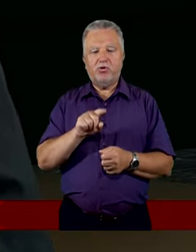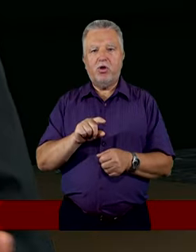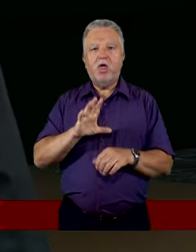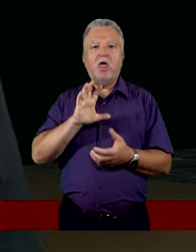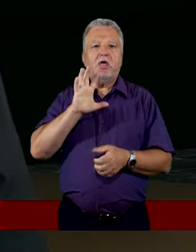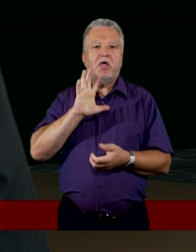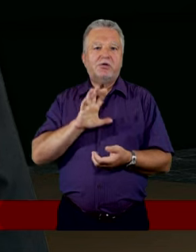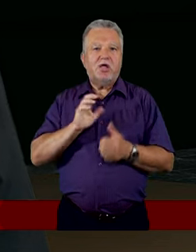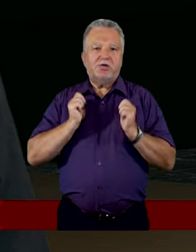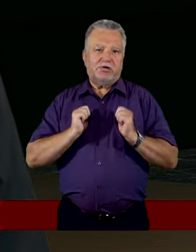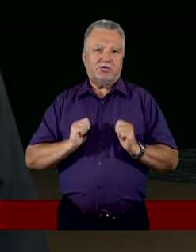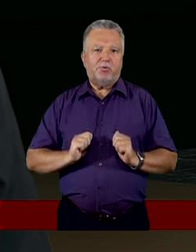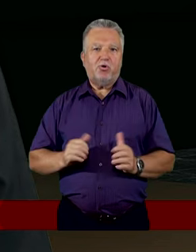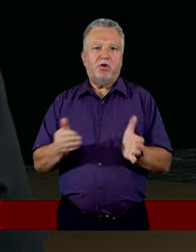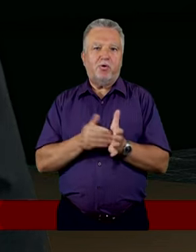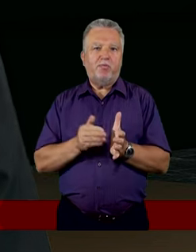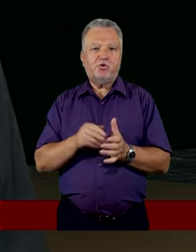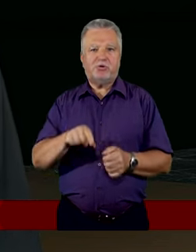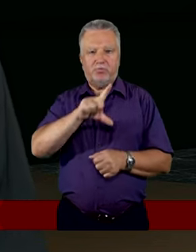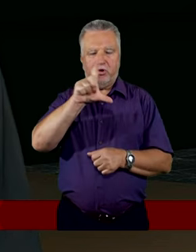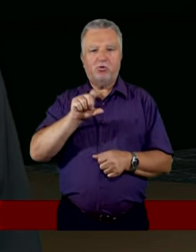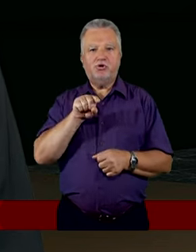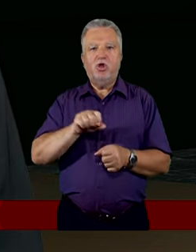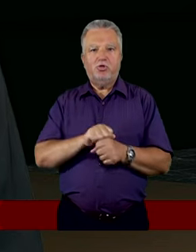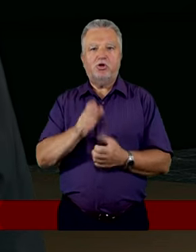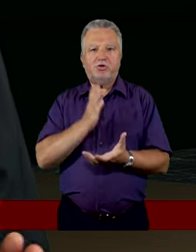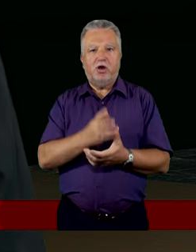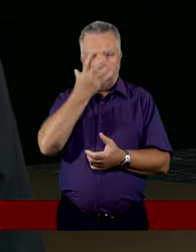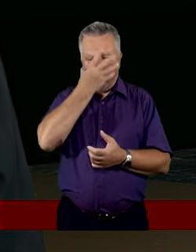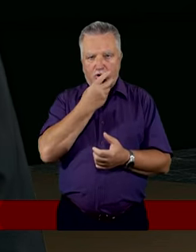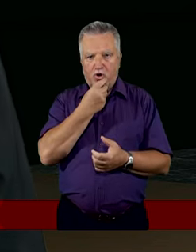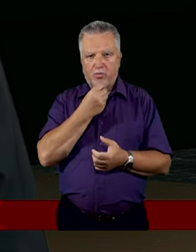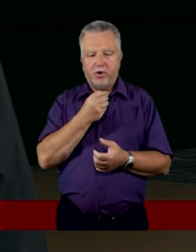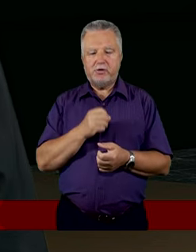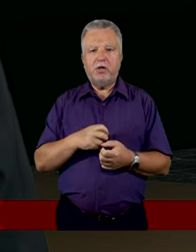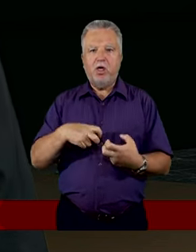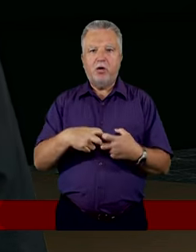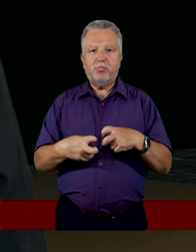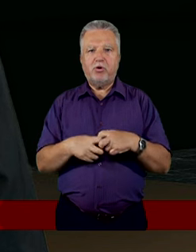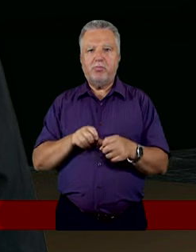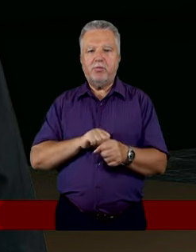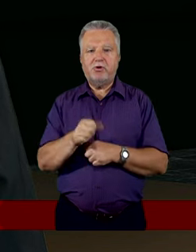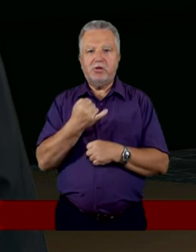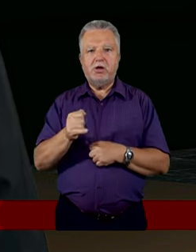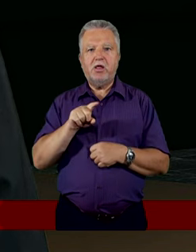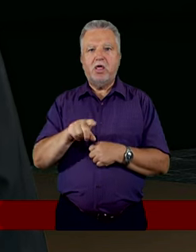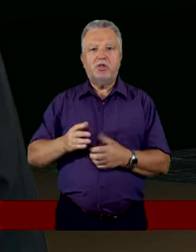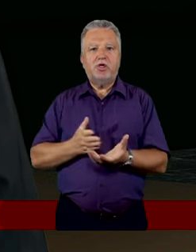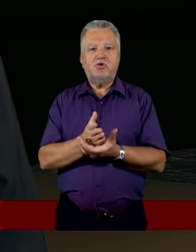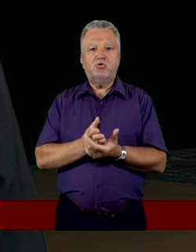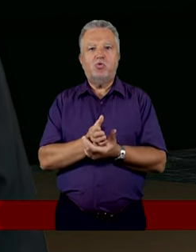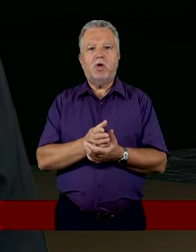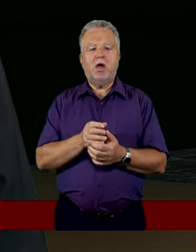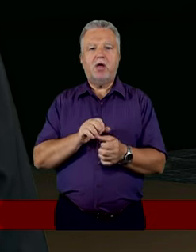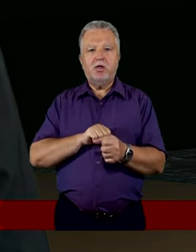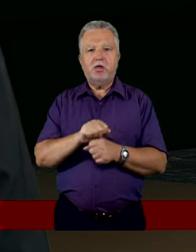zaspokojanie tych potrzeb tych ludzi, ale to jest tylko ilustracja. Problem leży w czymś innym. Ten sługa jest wiernym i roztropnym.